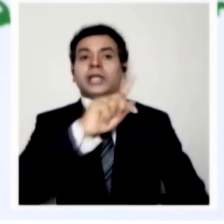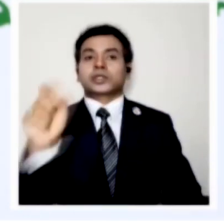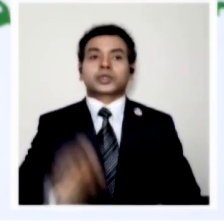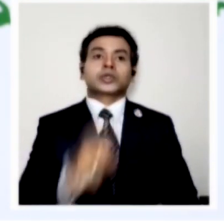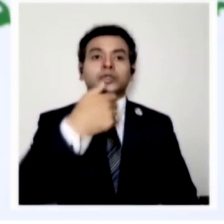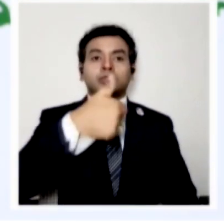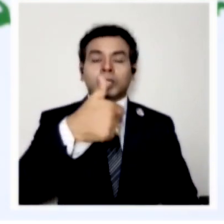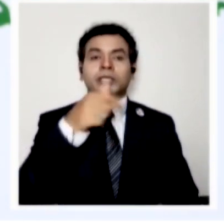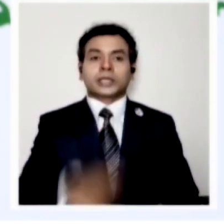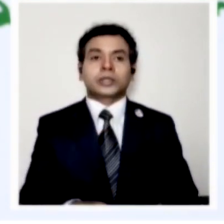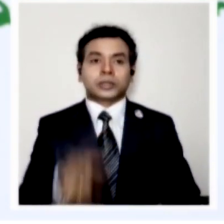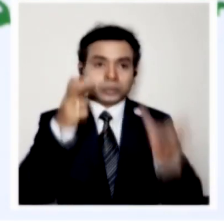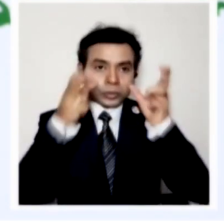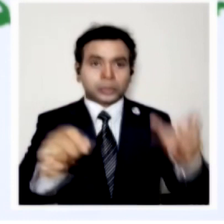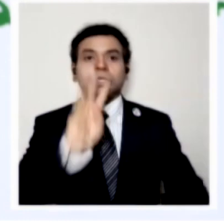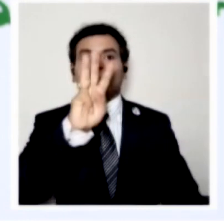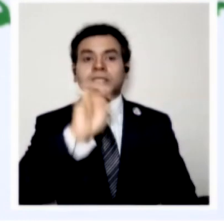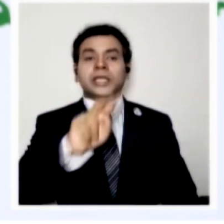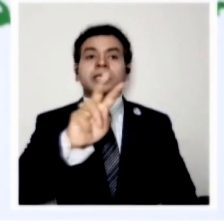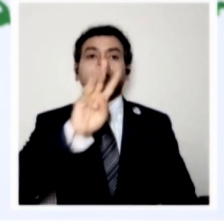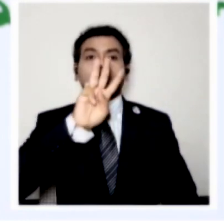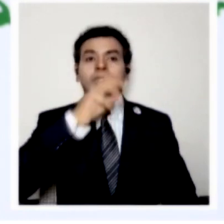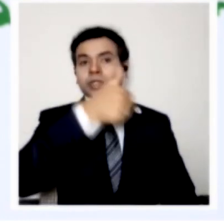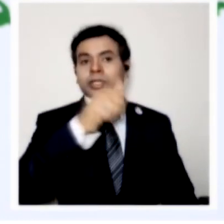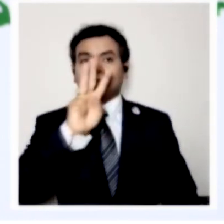এবং ডায়ালাইসিস ইউনিট 106টি।